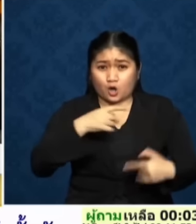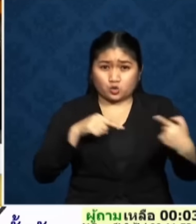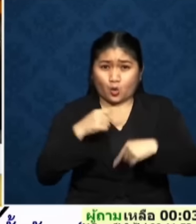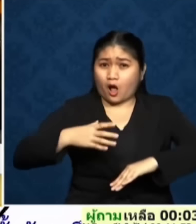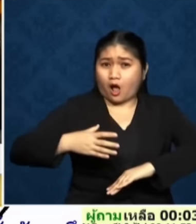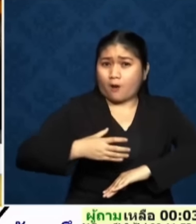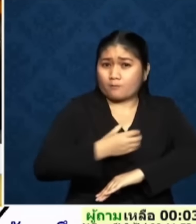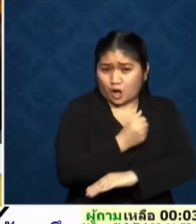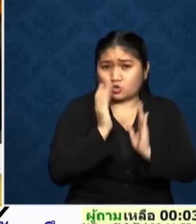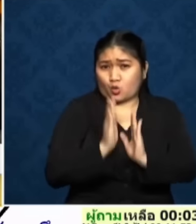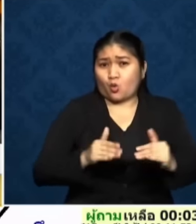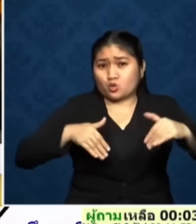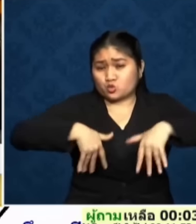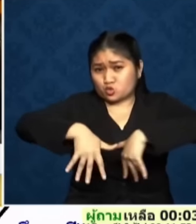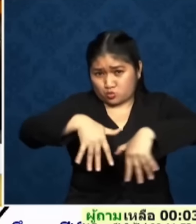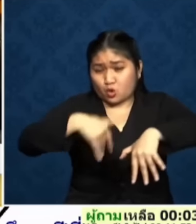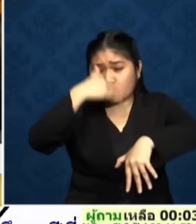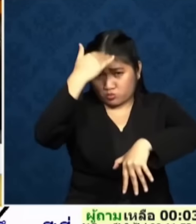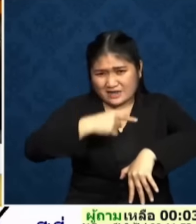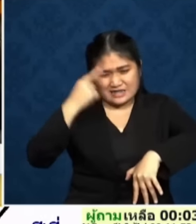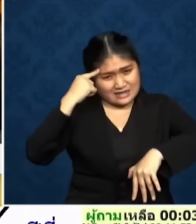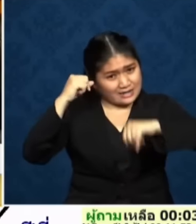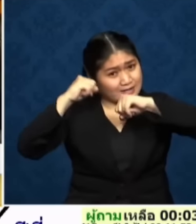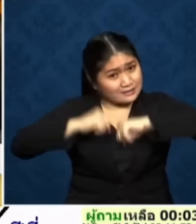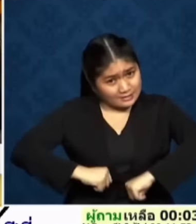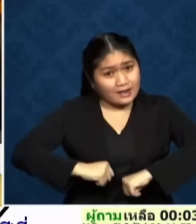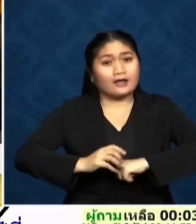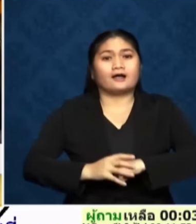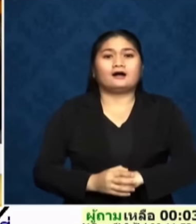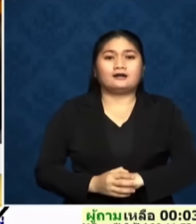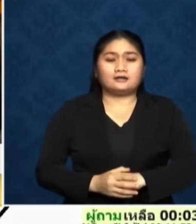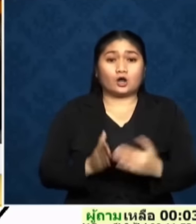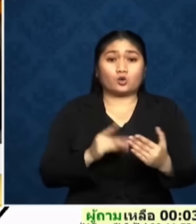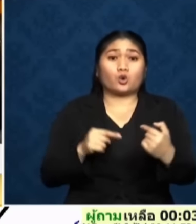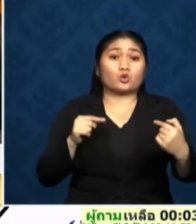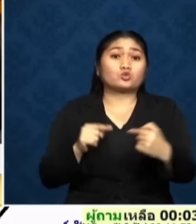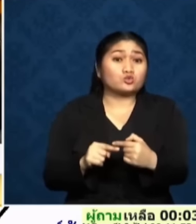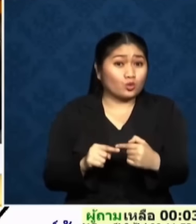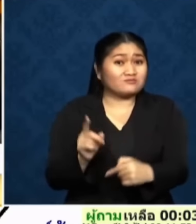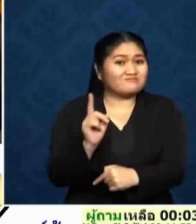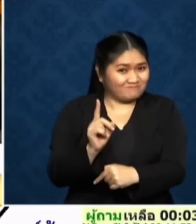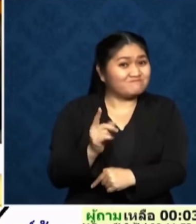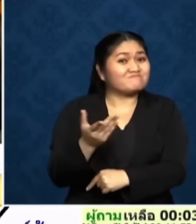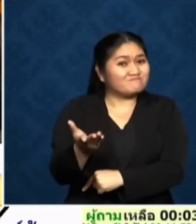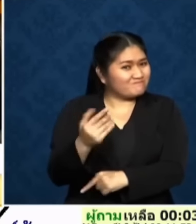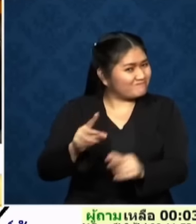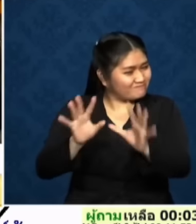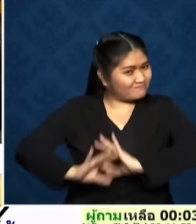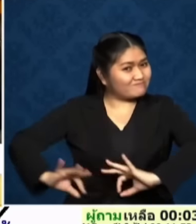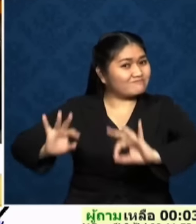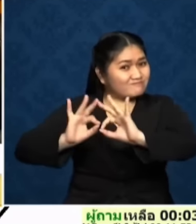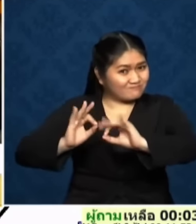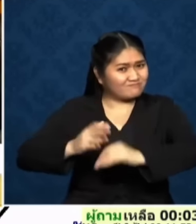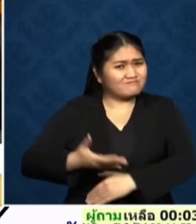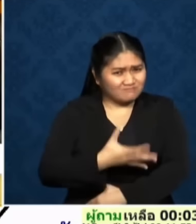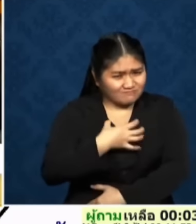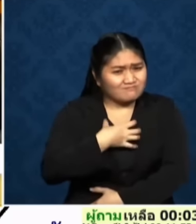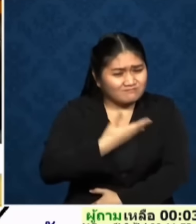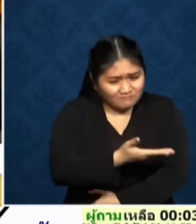ผู้มีอำนาจสถาปนารัฐธรรมนูญเนี่ยไปตัดสินใจเพราะนั้นเราก็กลับไปสู่ไฮไลท์ในประเด็นนี้เป็นประเด็นสำคัญนะโปรดเข้าใจตร